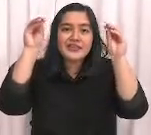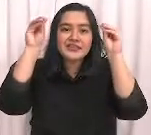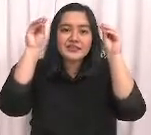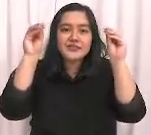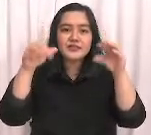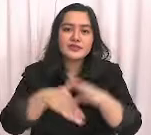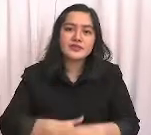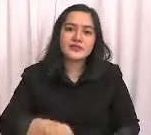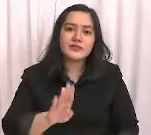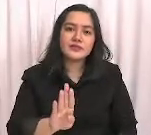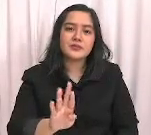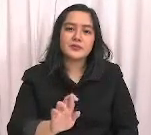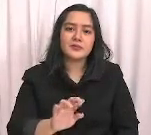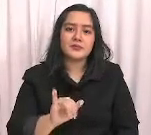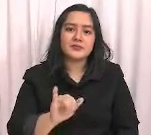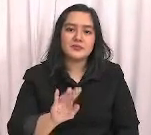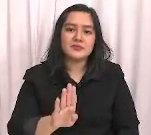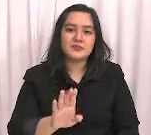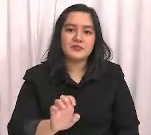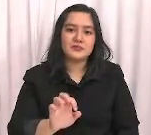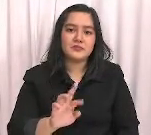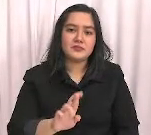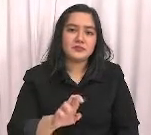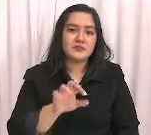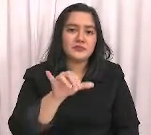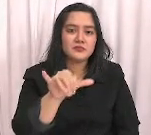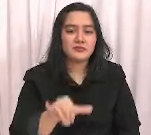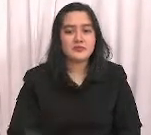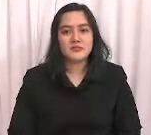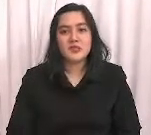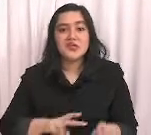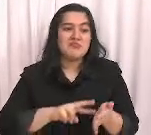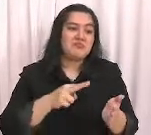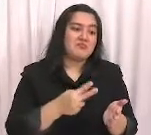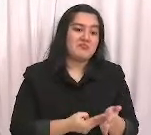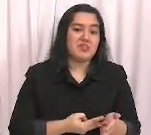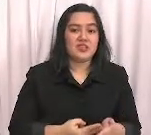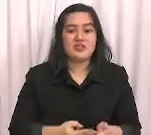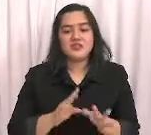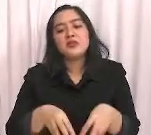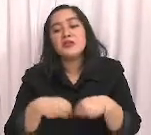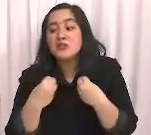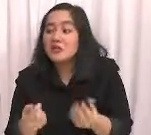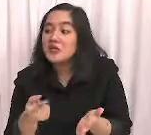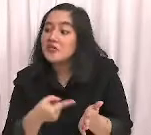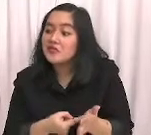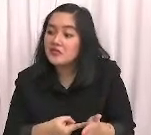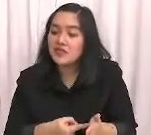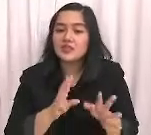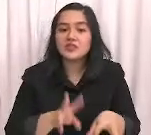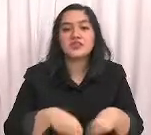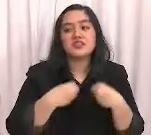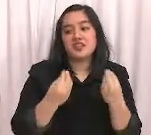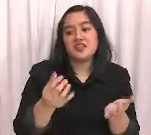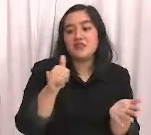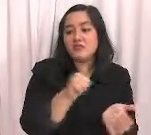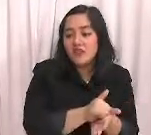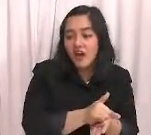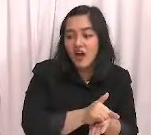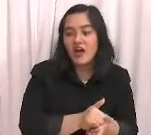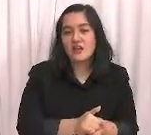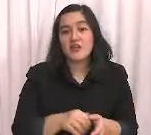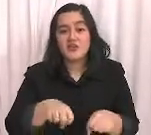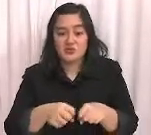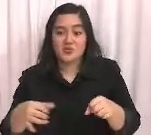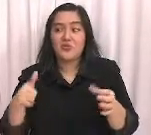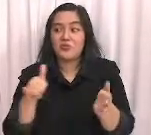Mm-hmm. Binabribe natin yung bata para gumawa ng tama. Oh, hindi kita bibili ng ano ganito. Hindi, wala kang laruan. So,